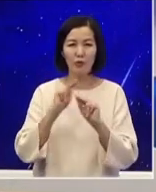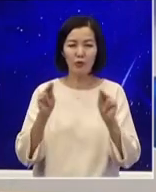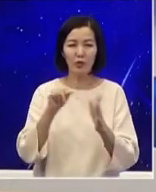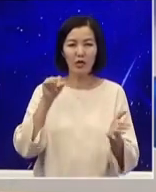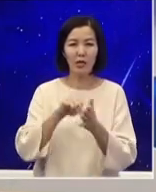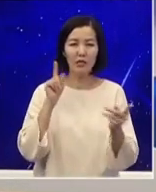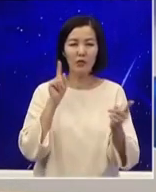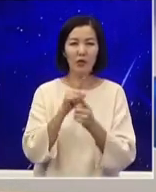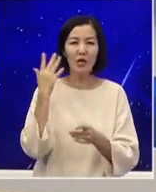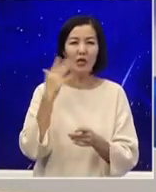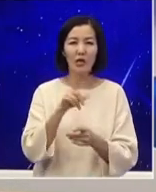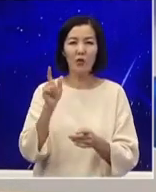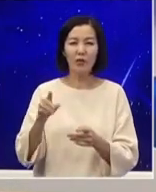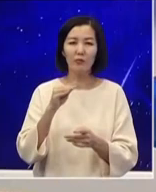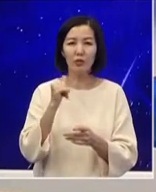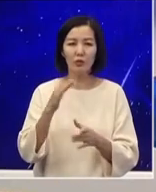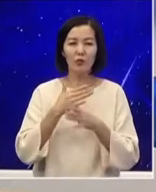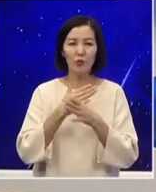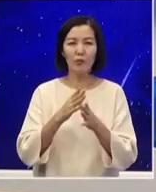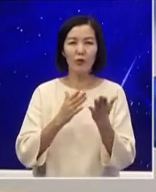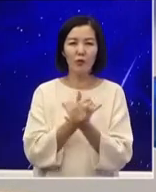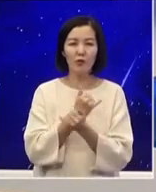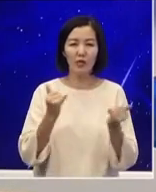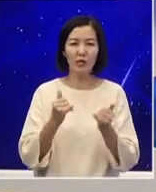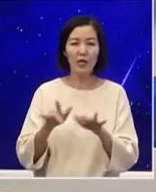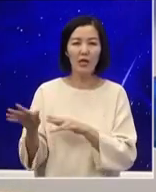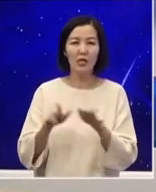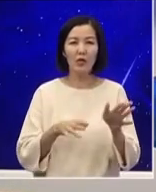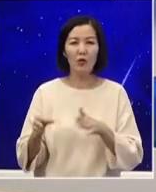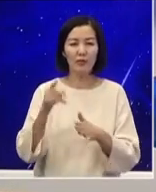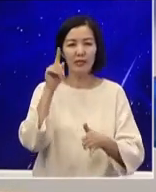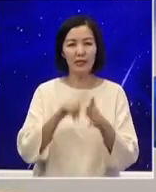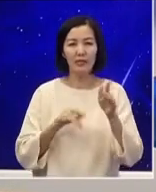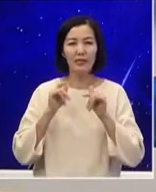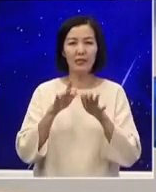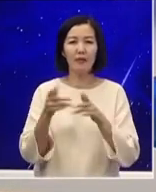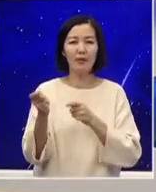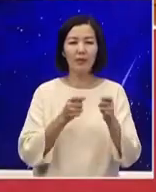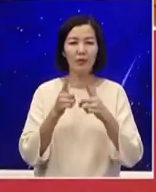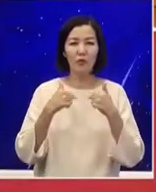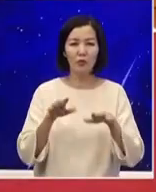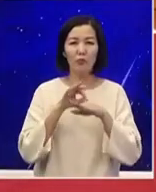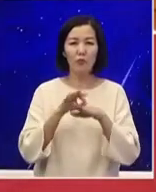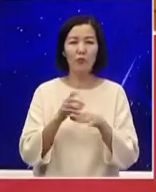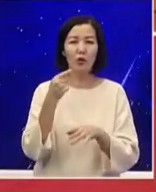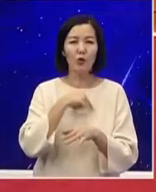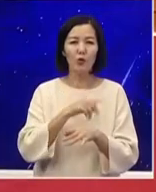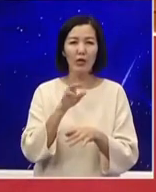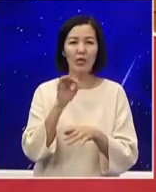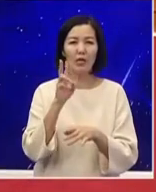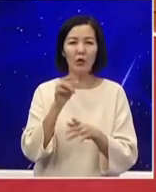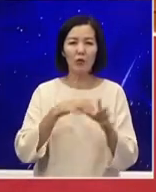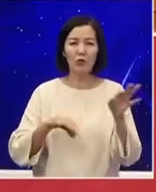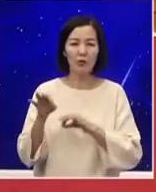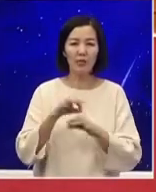қатысқан басқосуда 50-ден аса жетісулыққа көмек көрсетілді. Шара облыстық дін істері басқармасының ұйытқы болуымен рухани